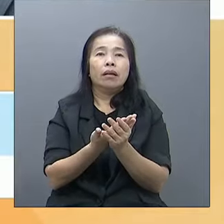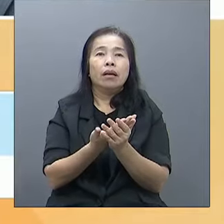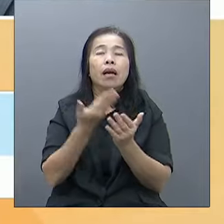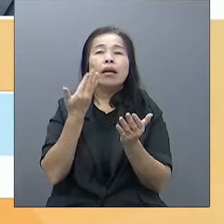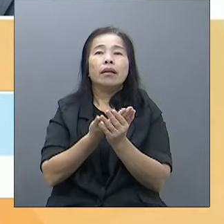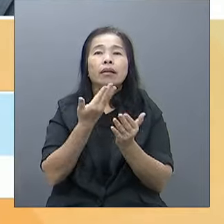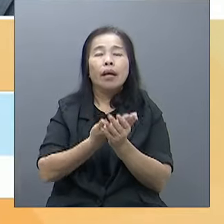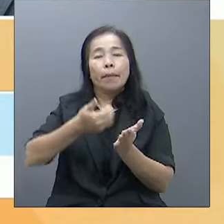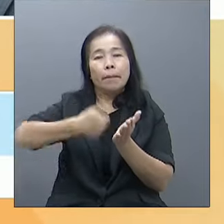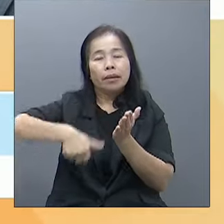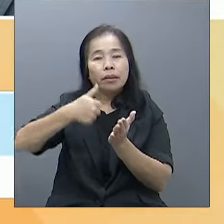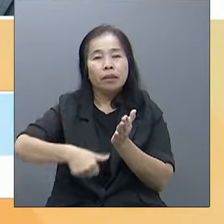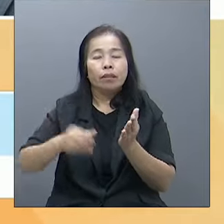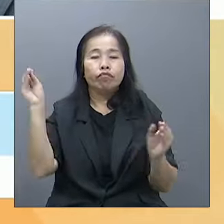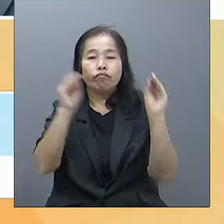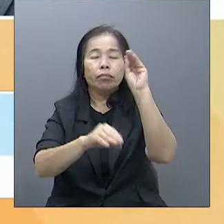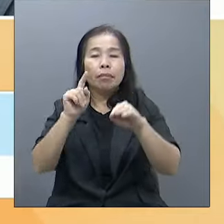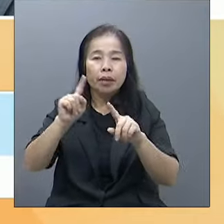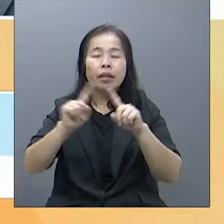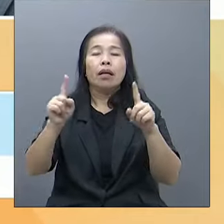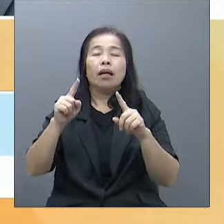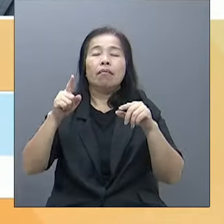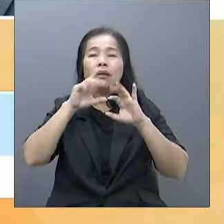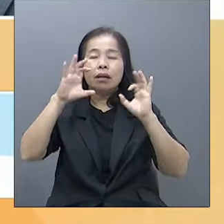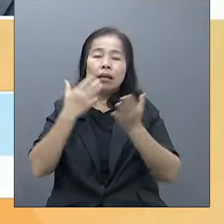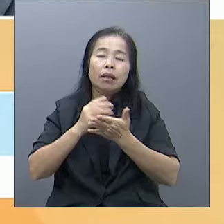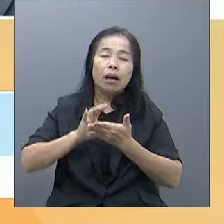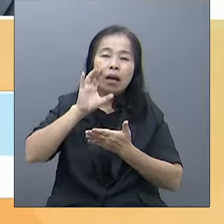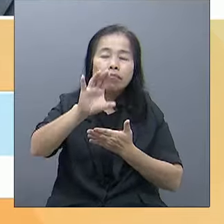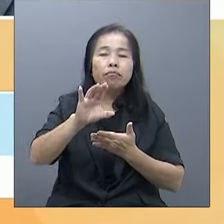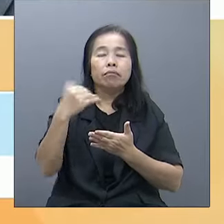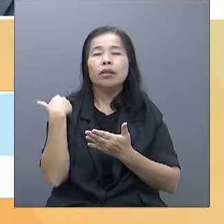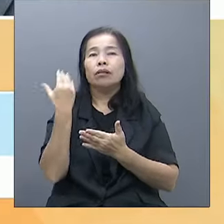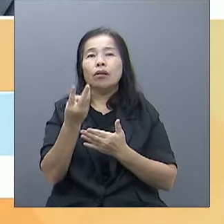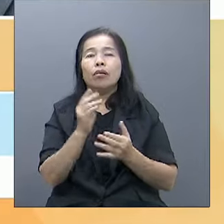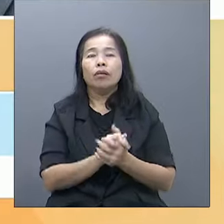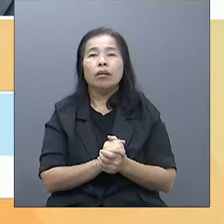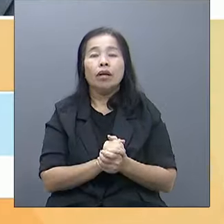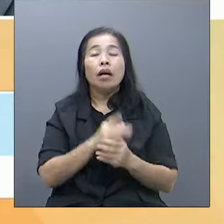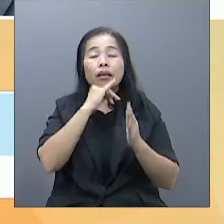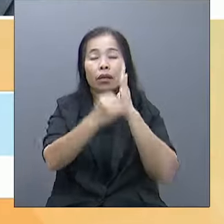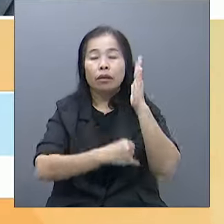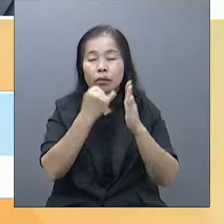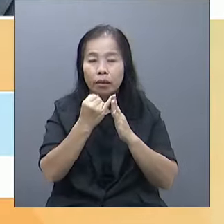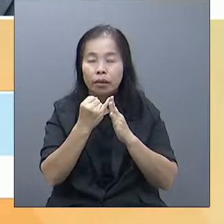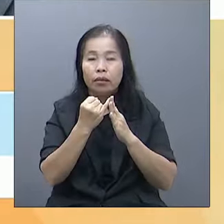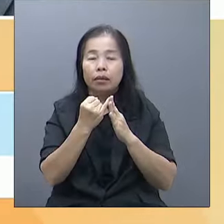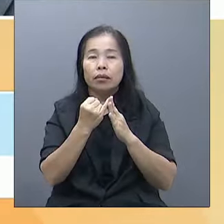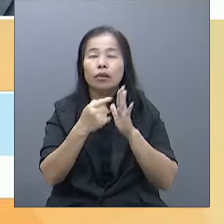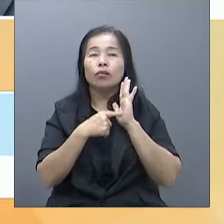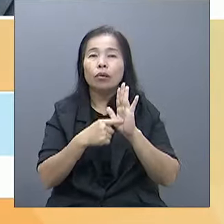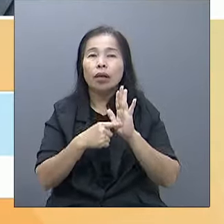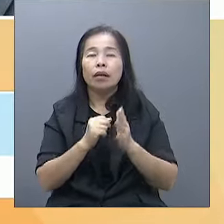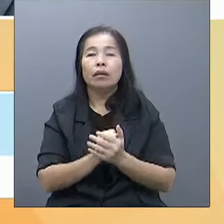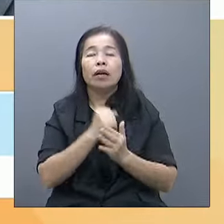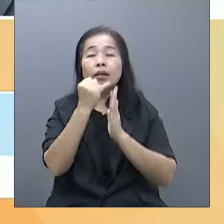แต่ไม่ค่อยได้รับเงินอ่ะ ค่ะ นะครับได้รับภารกิจแต่ไม่ค่อยได้รับเงินยกตัวอย่างเช่นอาหารกลางวัน ค ่ ะ นะครับยกตัวอย่างเช่นอาหารกล